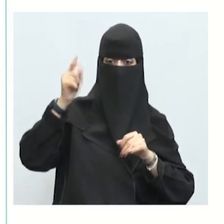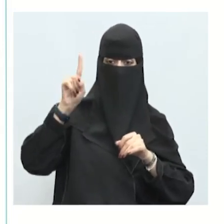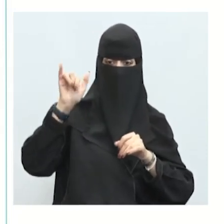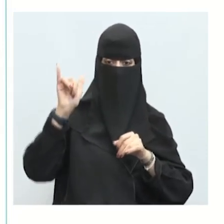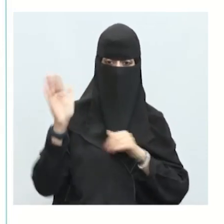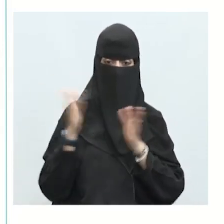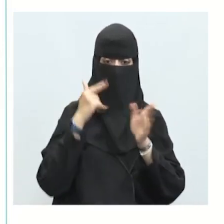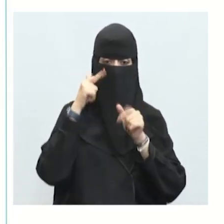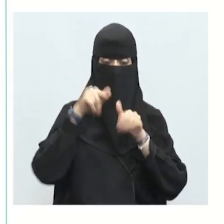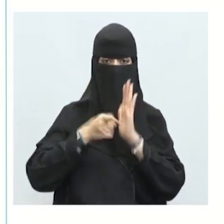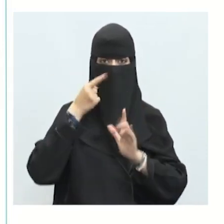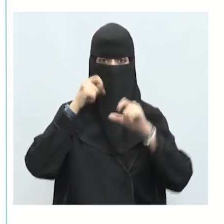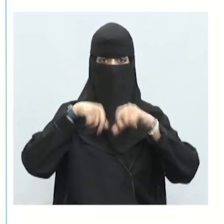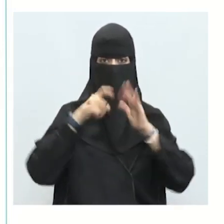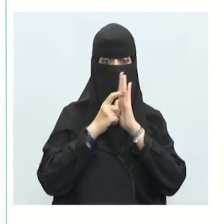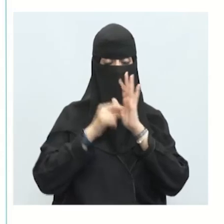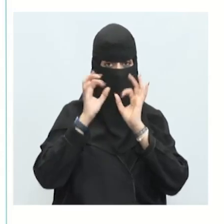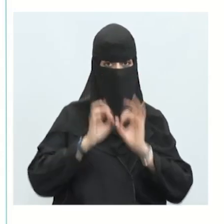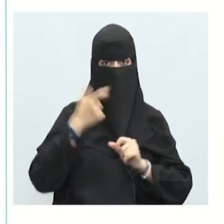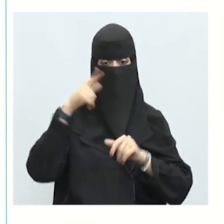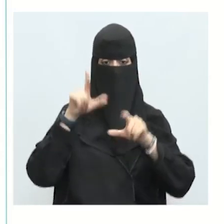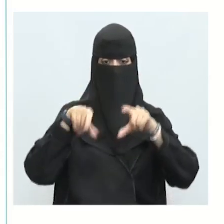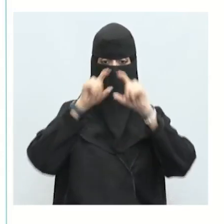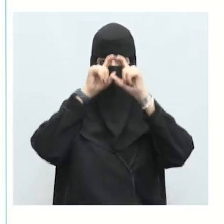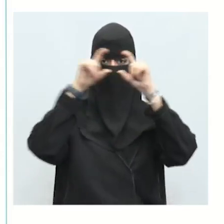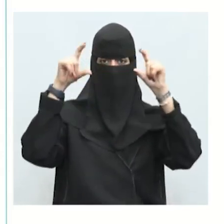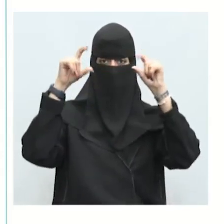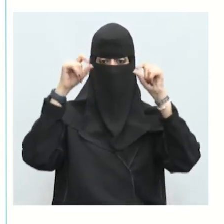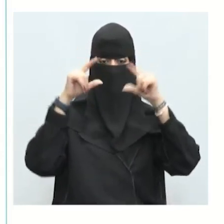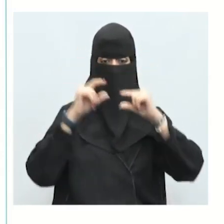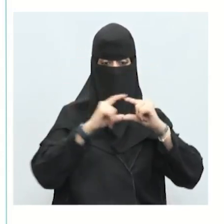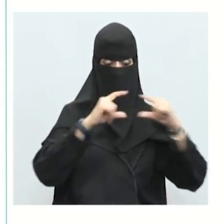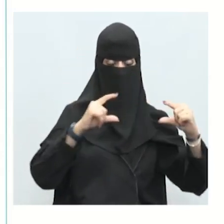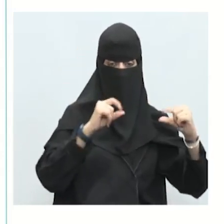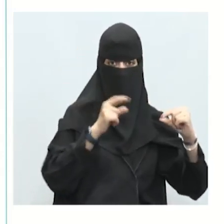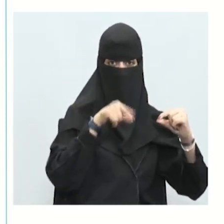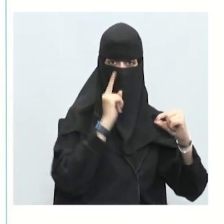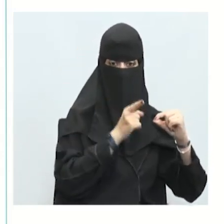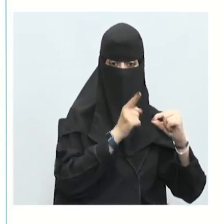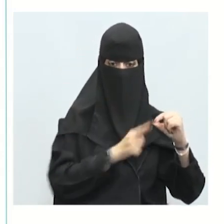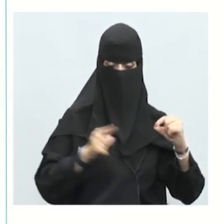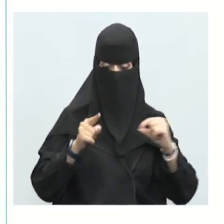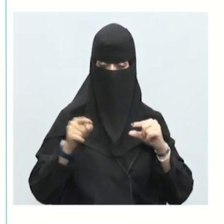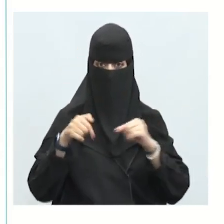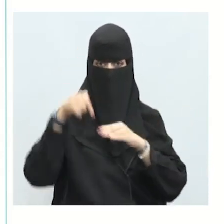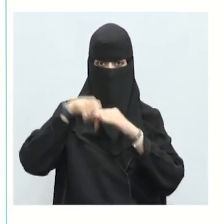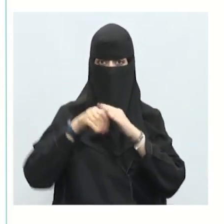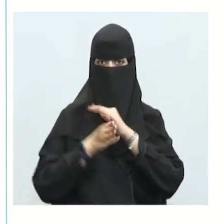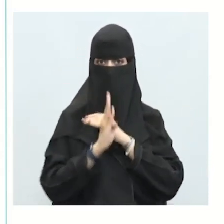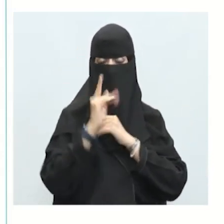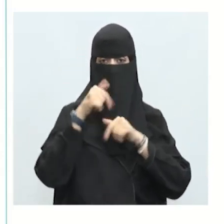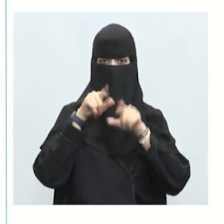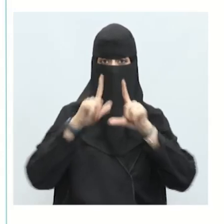تحقق الشرط فعندنا صواب يتم تنفيذ العباره ثم الذهاب الى خارج البرنامج او